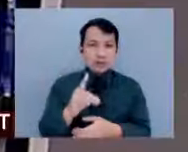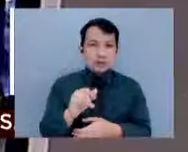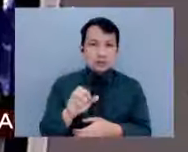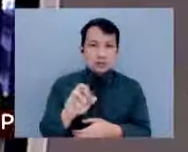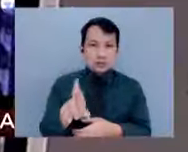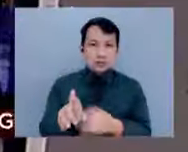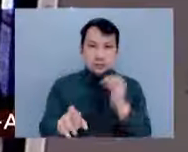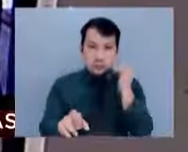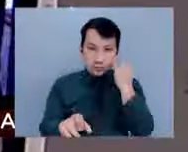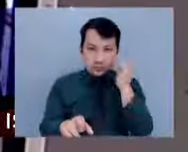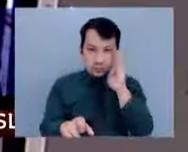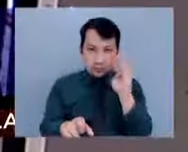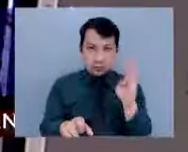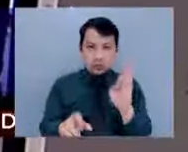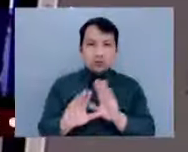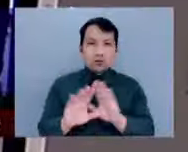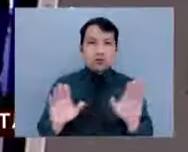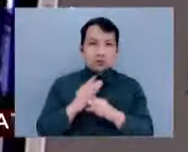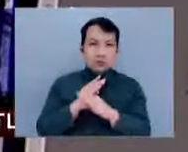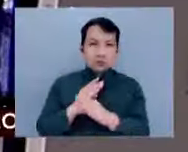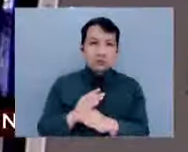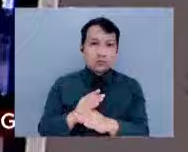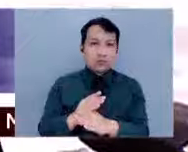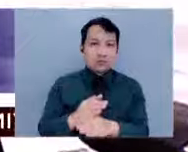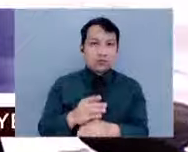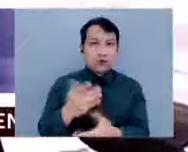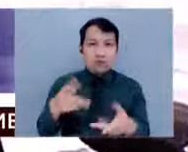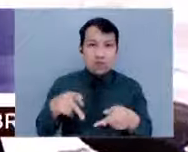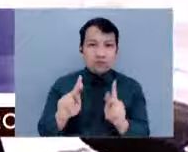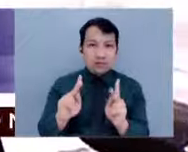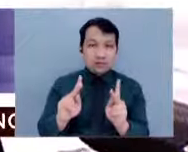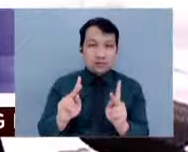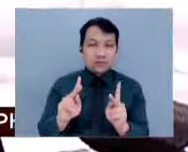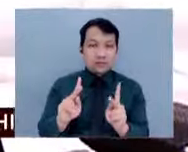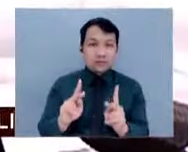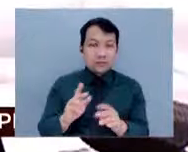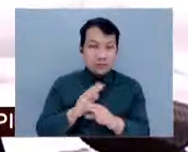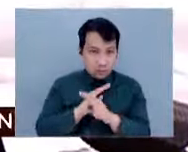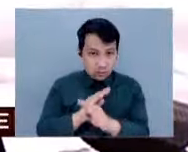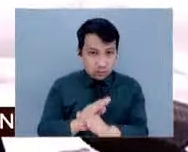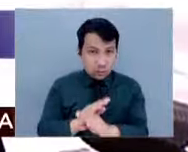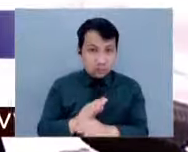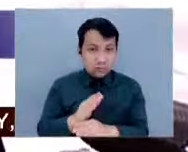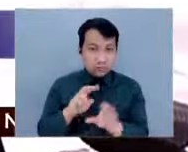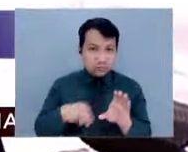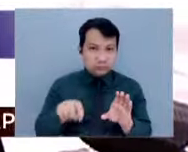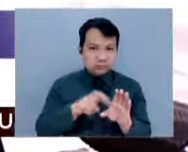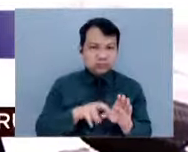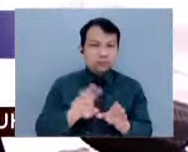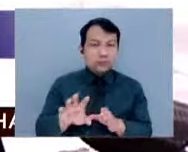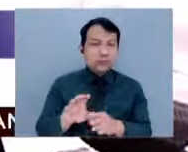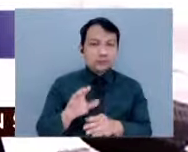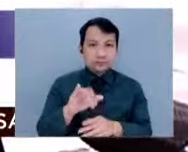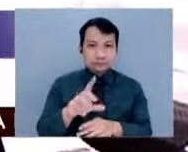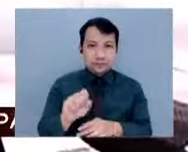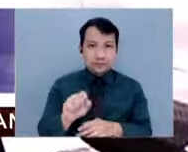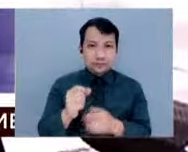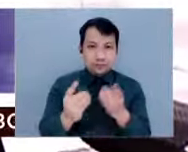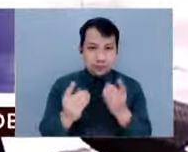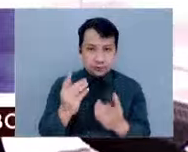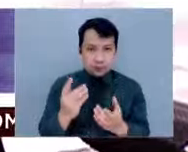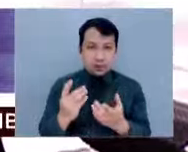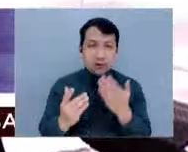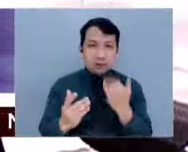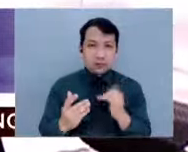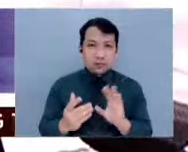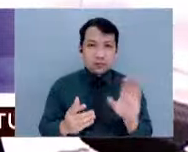Bautista na umiwas sa mga kolorum public utility vehicle. Iwasan po natin sumakay sa mga kolorum na sasakyan dahil hindi